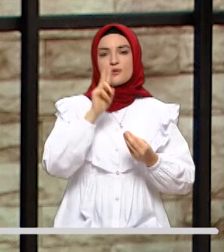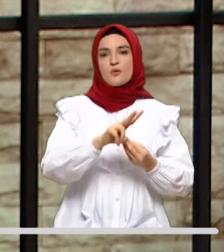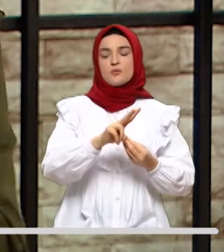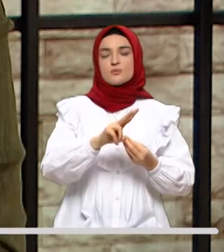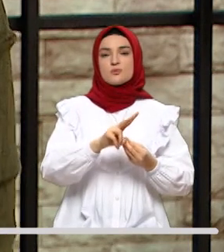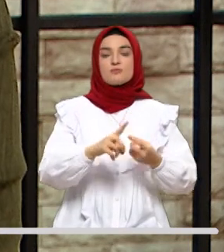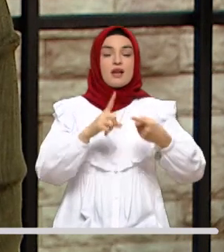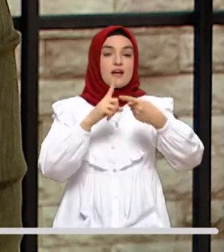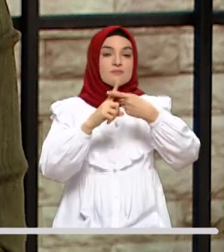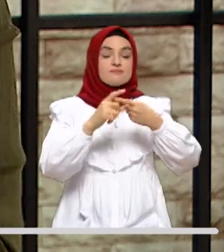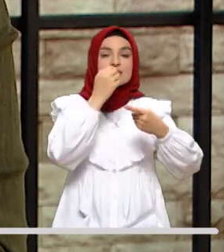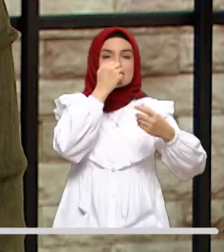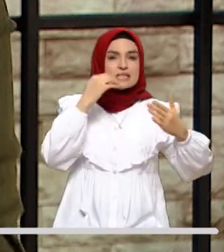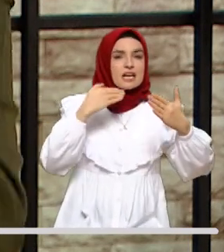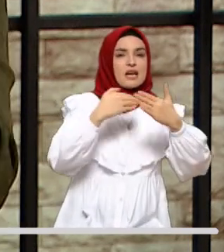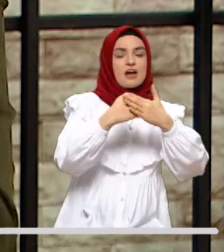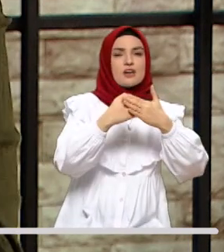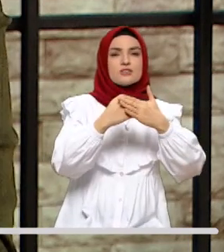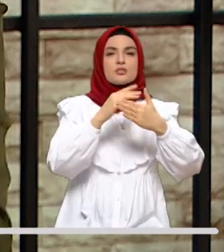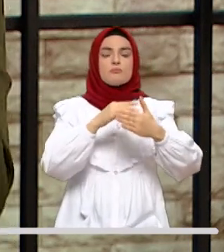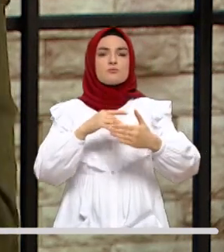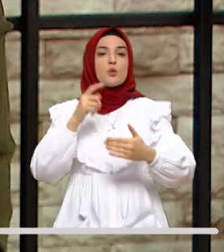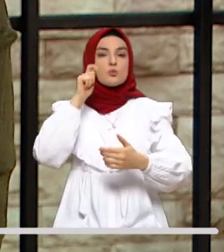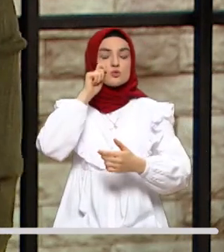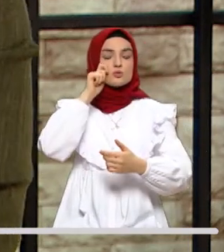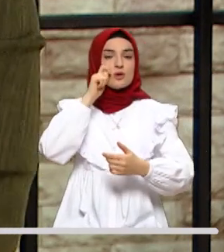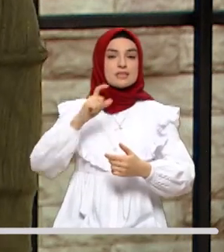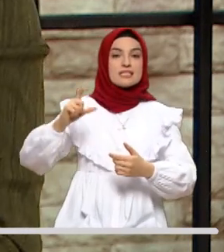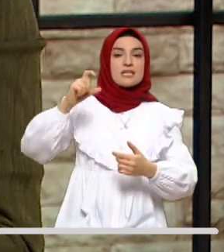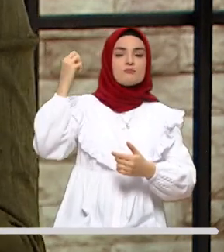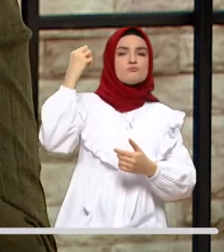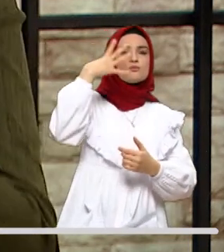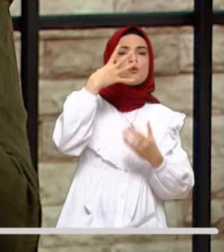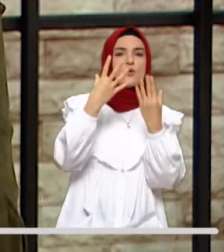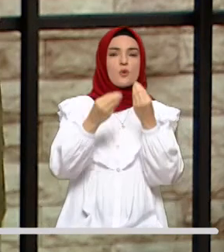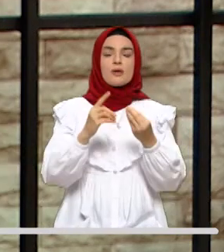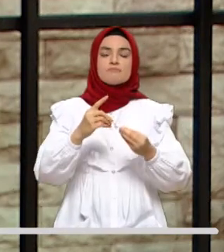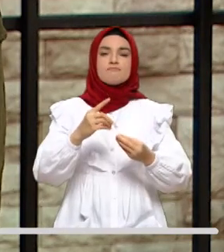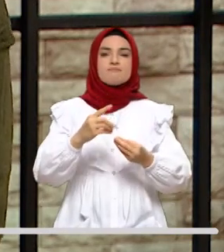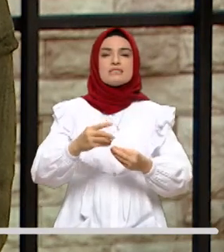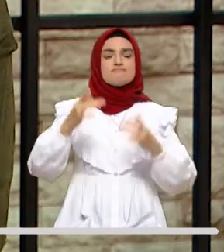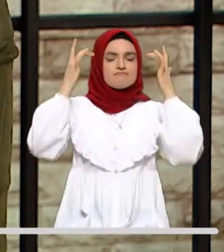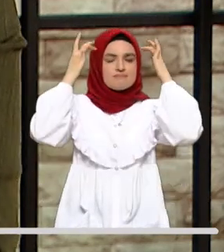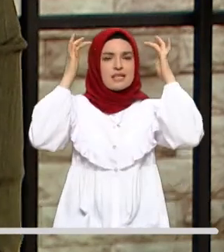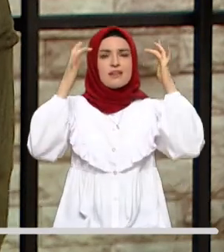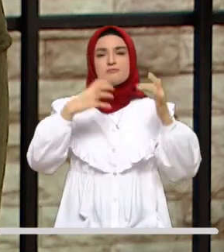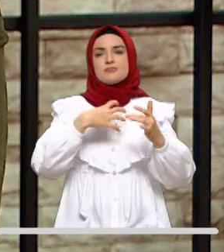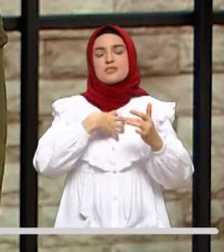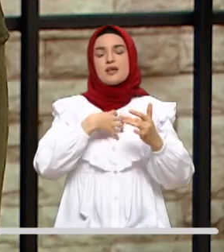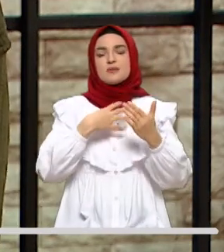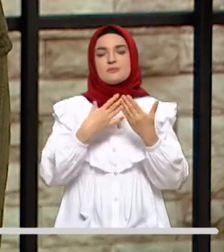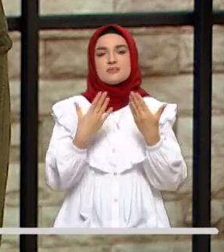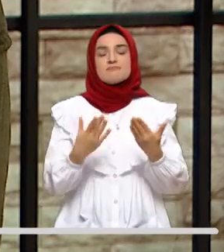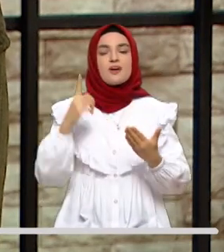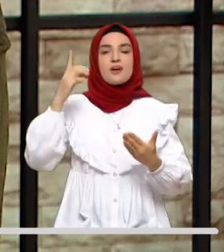Haçlıların kanına karşı Müslümanların, Hilal'ın nurunu hakim kılan bir medeniyetin mensubuyuz. Cenab-ı Hakk'a